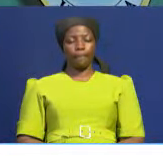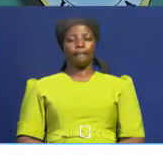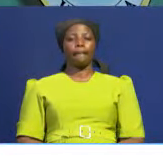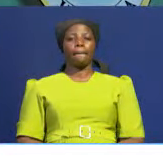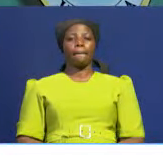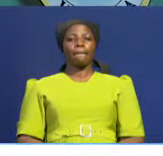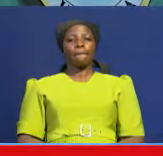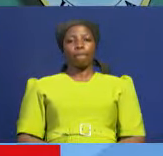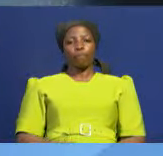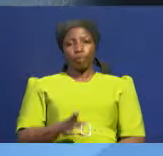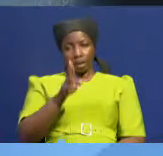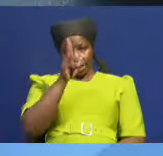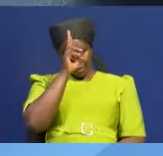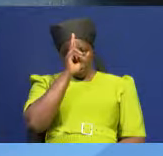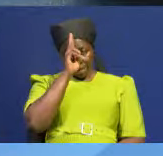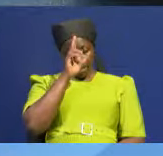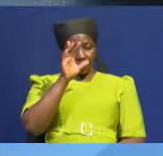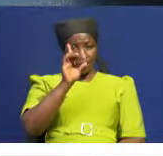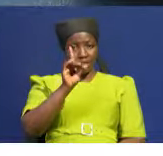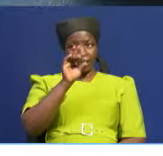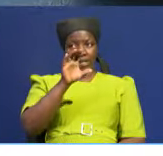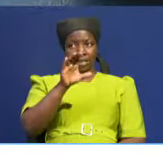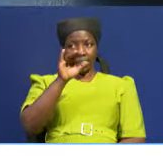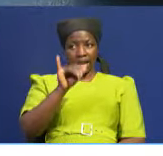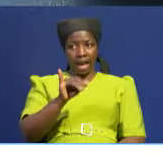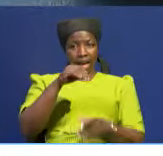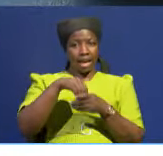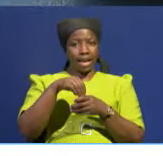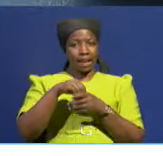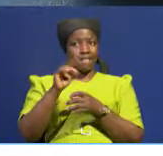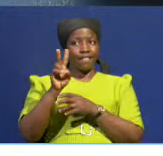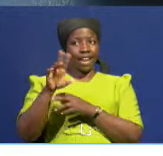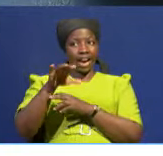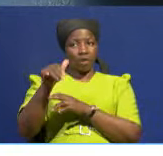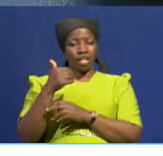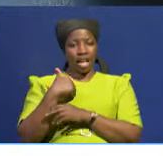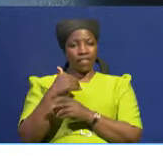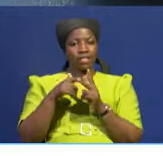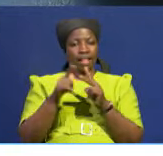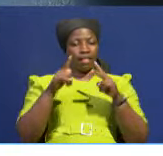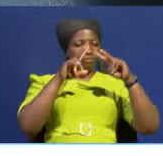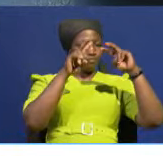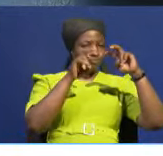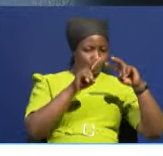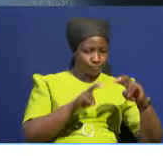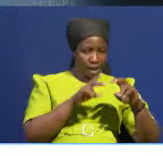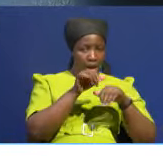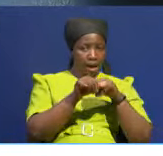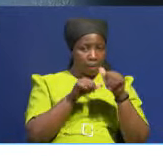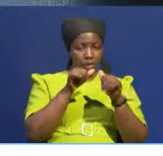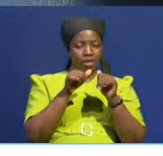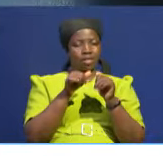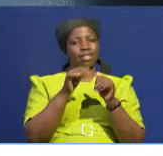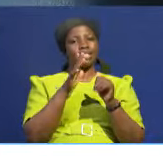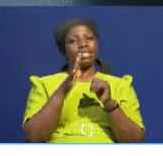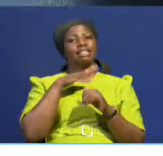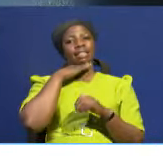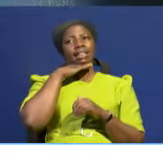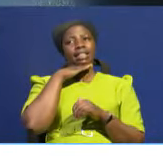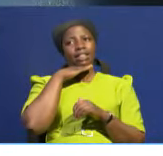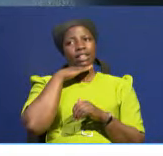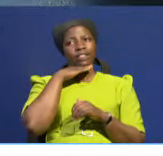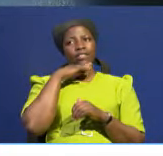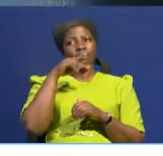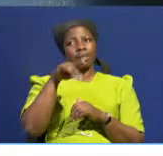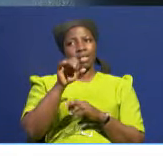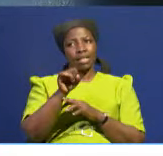Na Makachero wa idara ya upelelezi wa jinai katika kaunti ya Vihiga wameanzisha uchunguzi kufuatia kifo cha katibu na mkuu wa utumishi wa